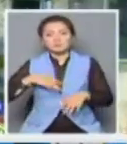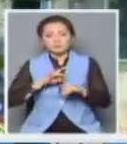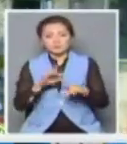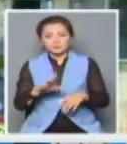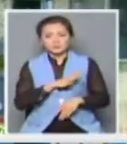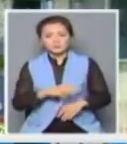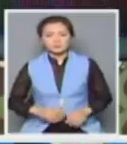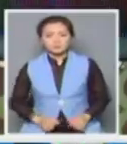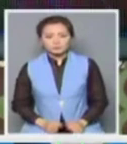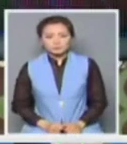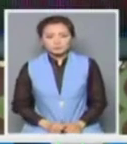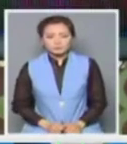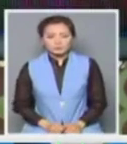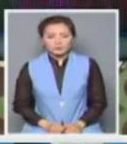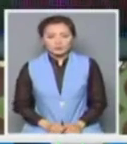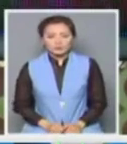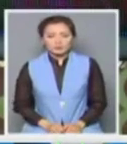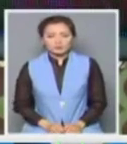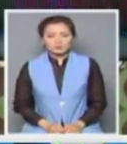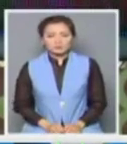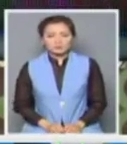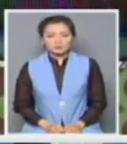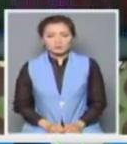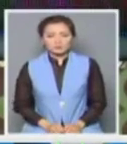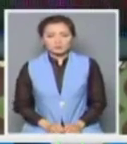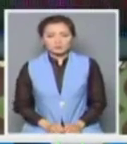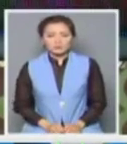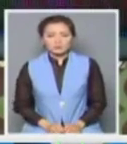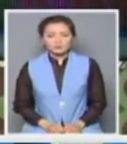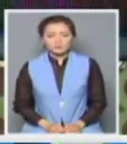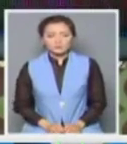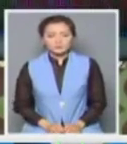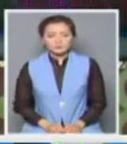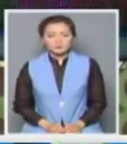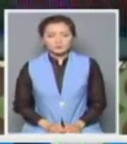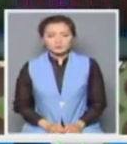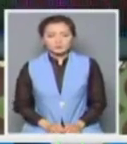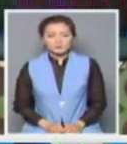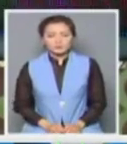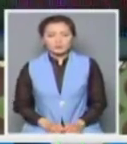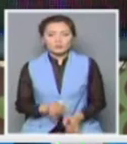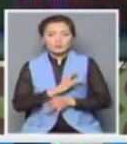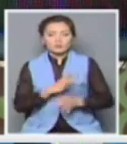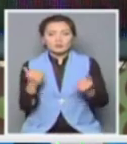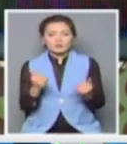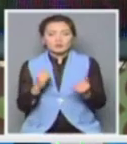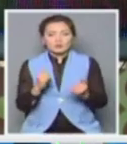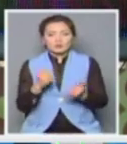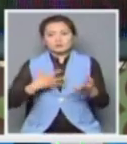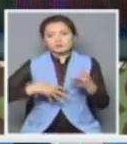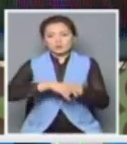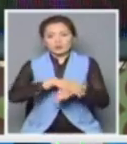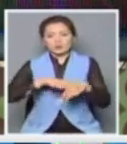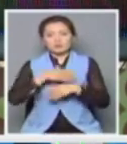тоқталды. Әлемдегі 100 миллион адам тойлайтын әз Наурыз мерекесін құттықтап